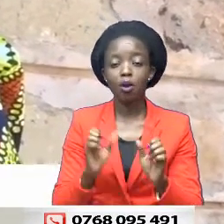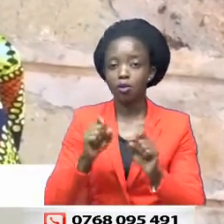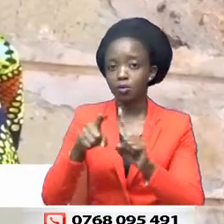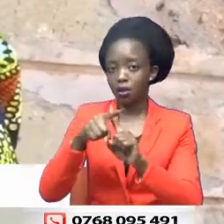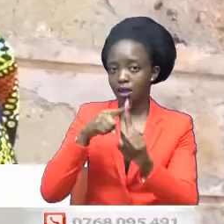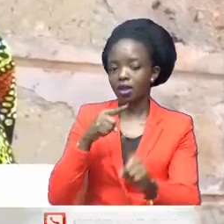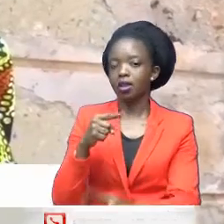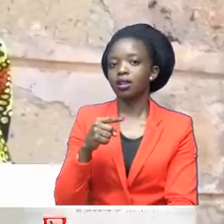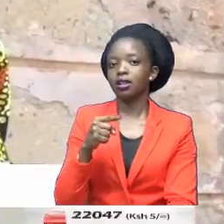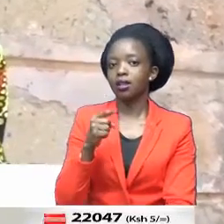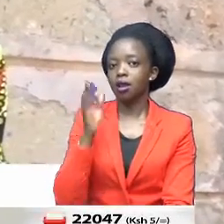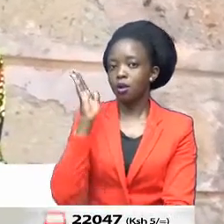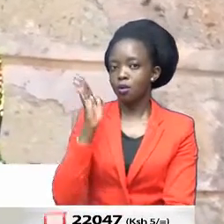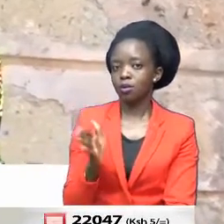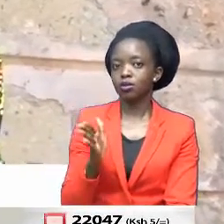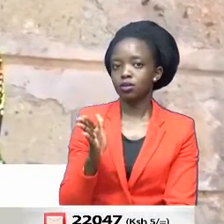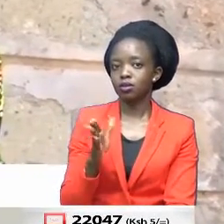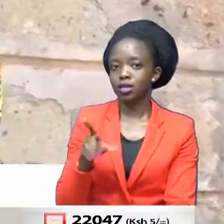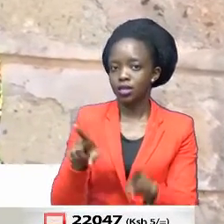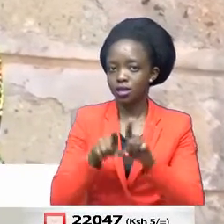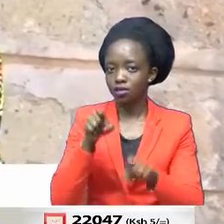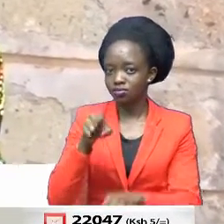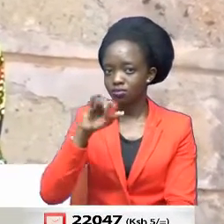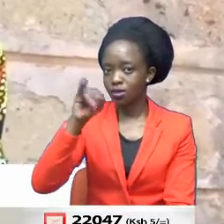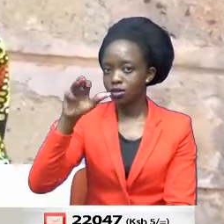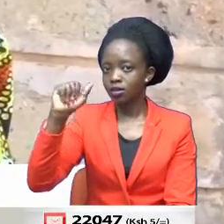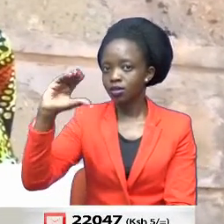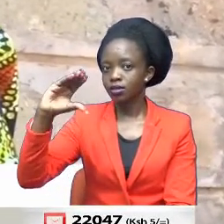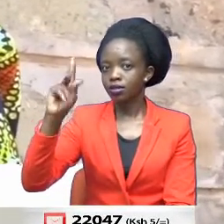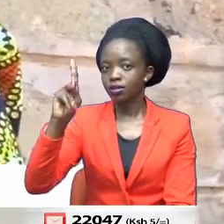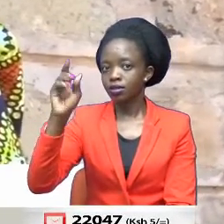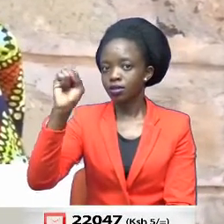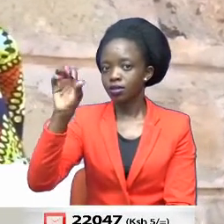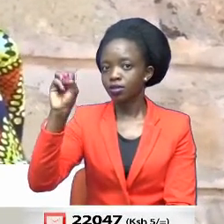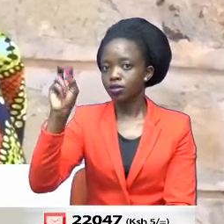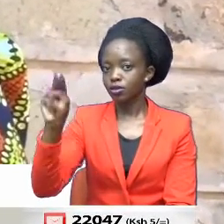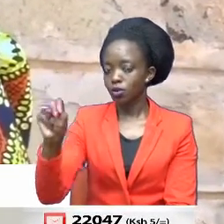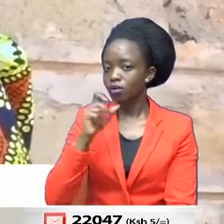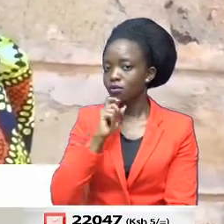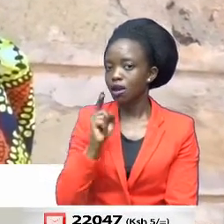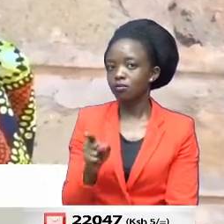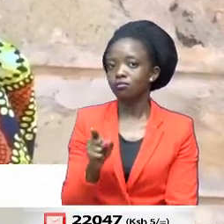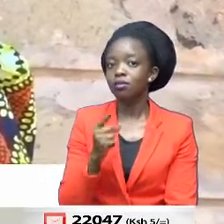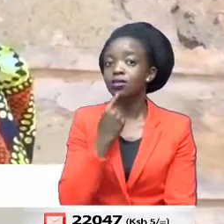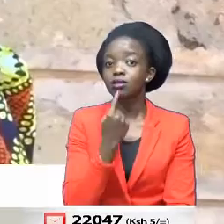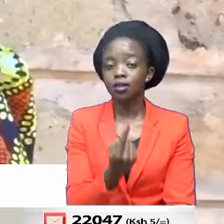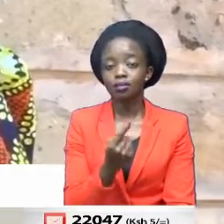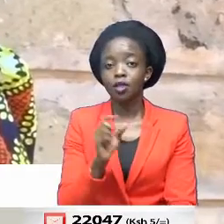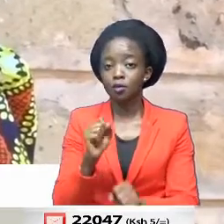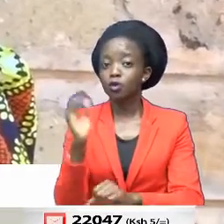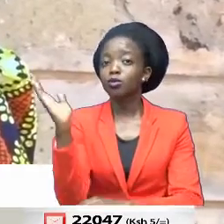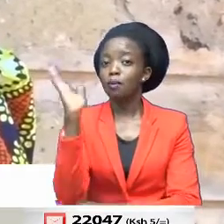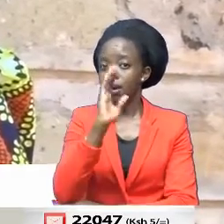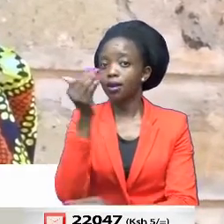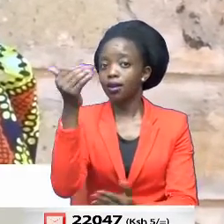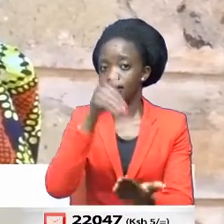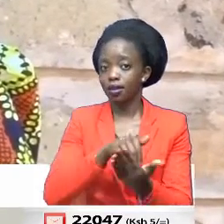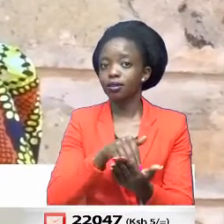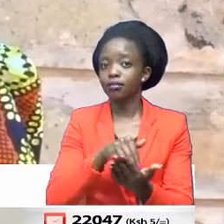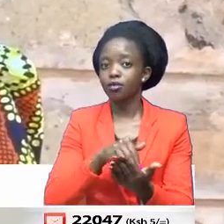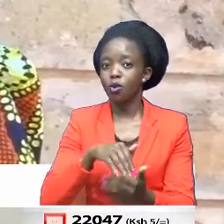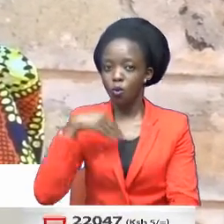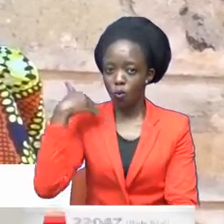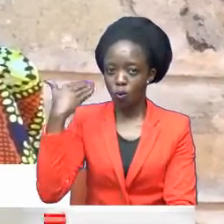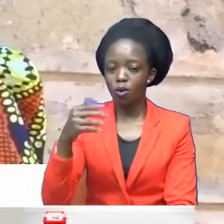Watanimaliza. Huyo huyo Jason ni mmoja huyo. Anasema atarudi, atakonganga